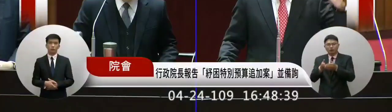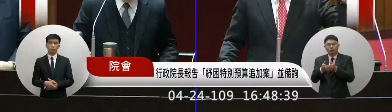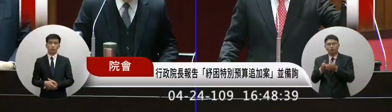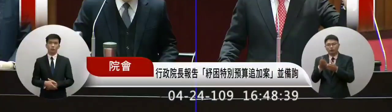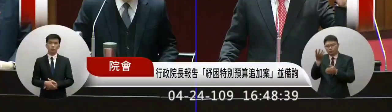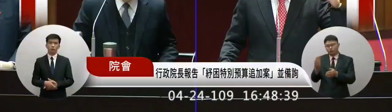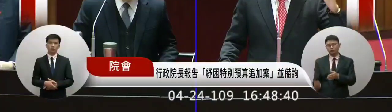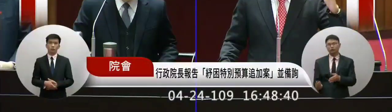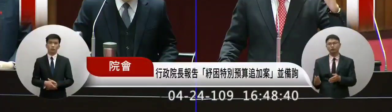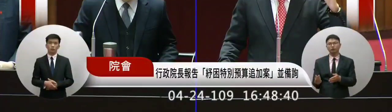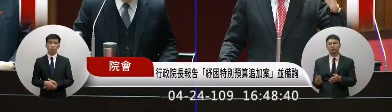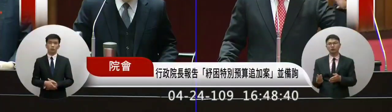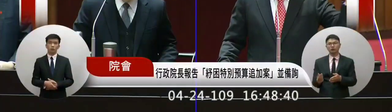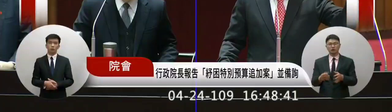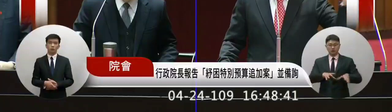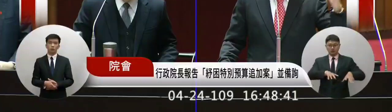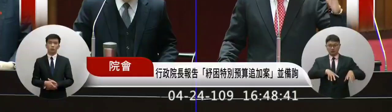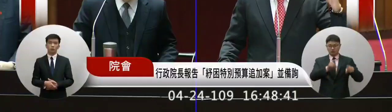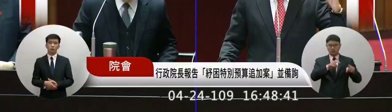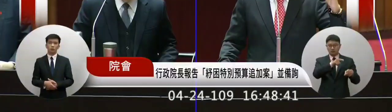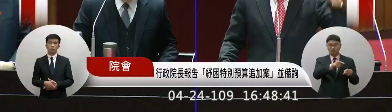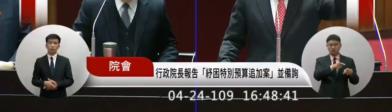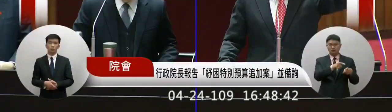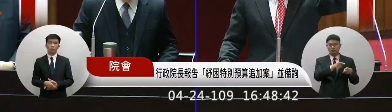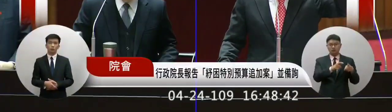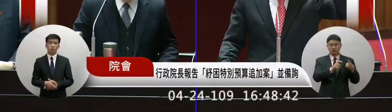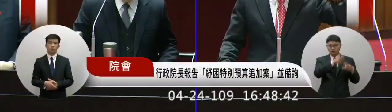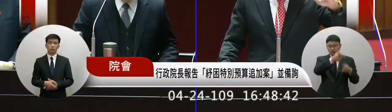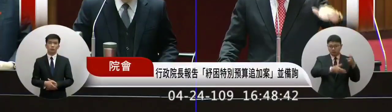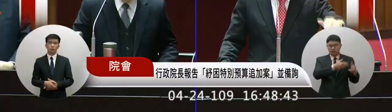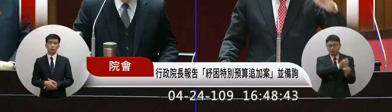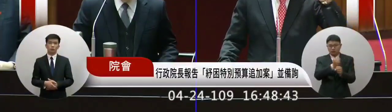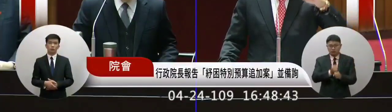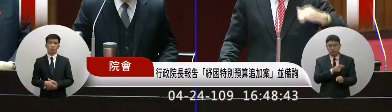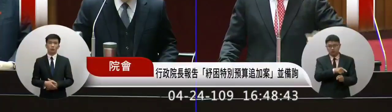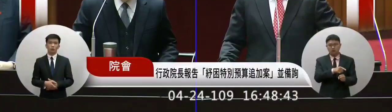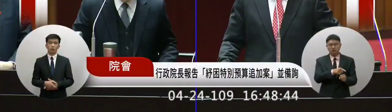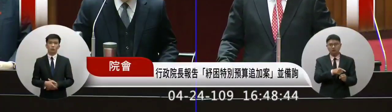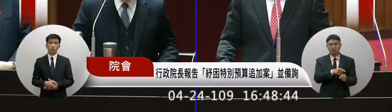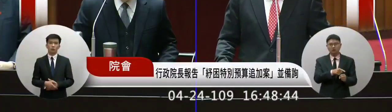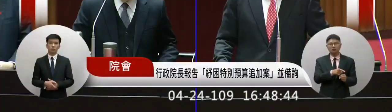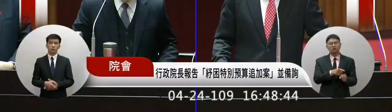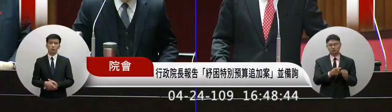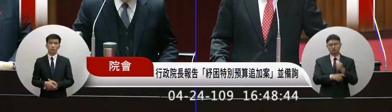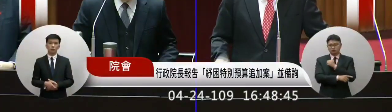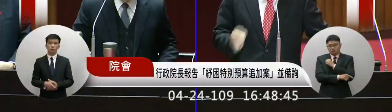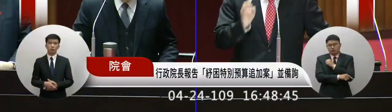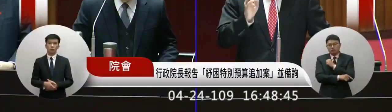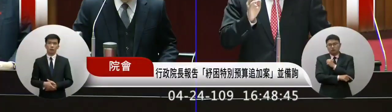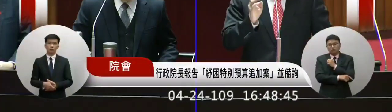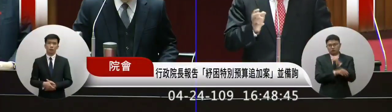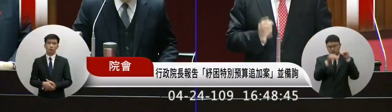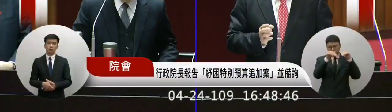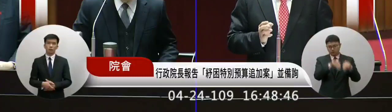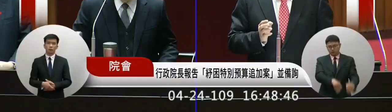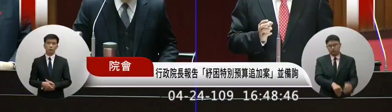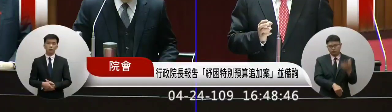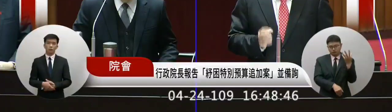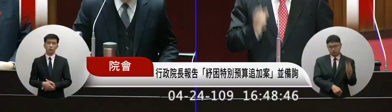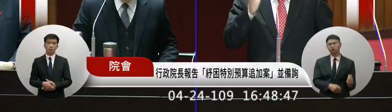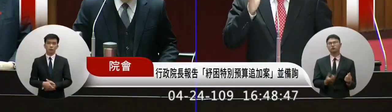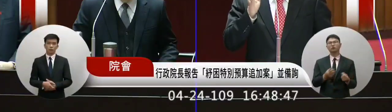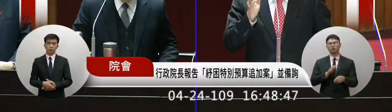后它的原始端、它的生产端也会全面的整个荡下来。所以院